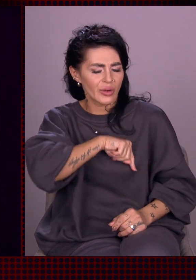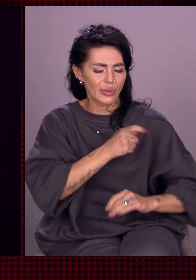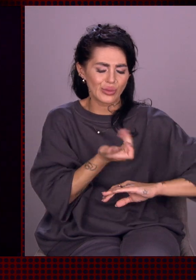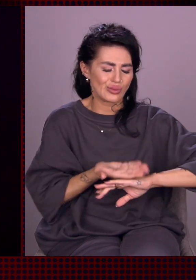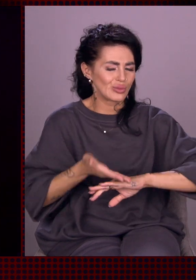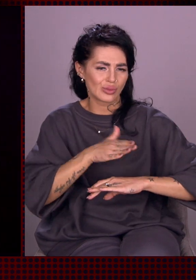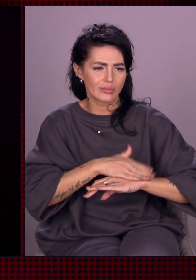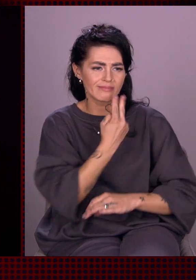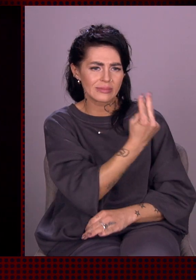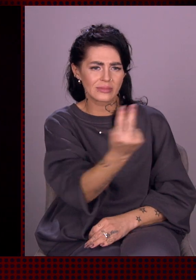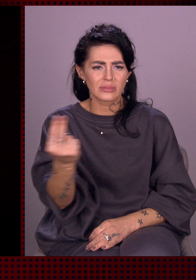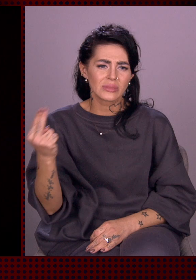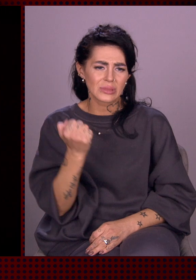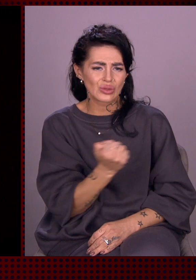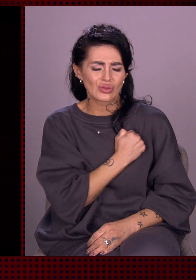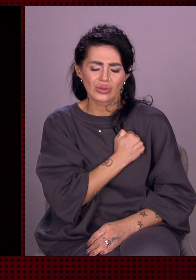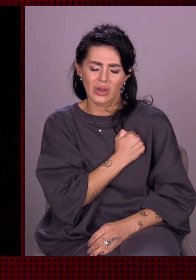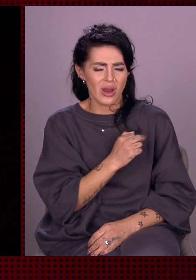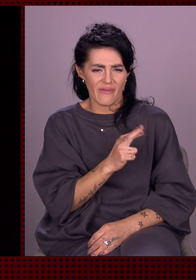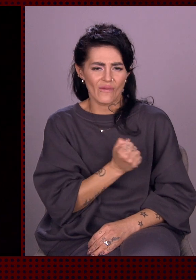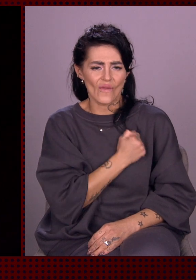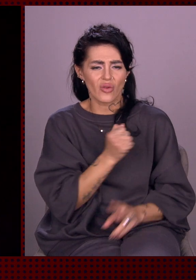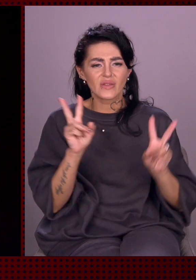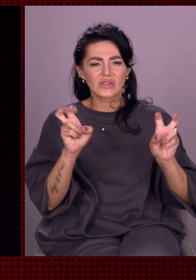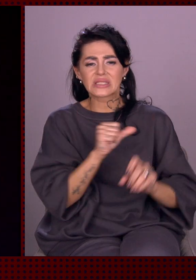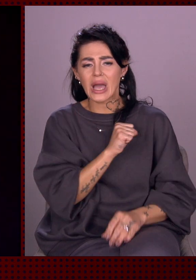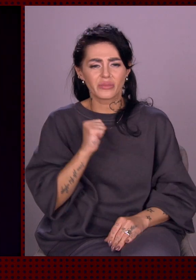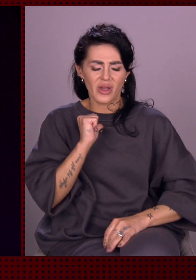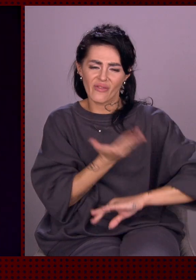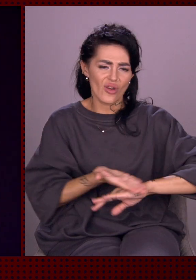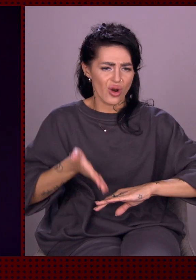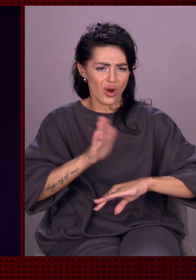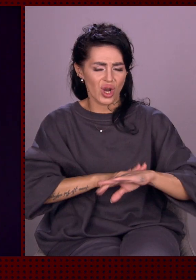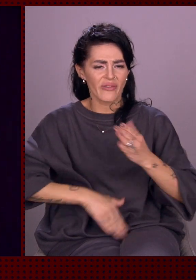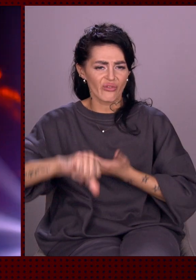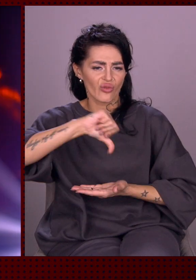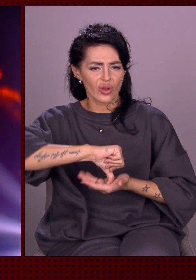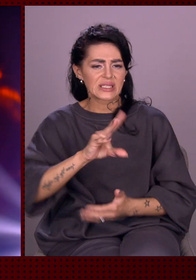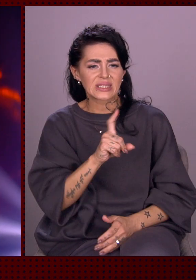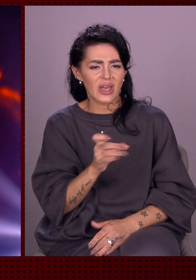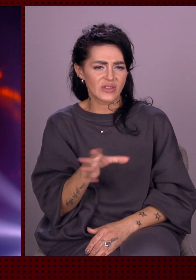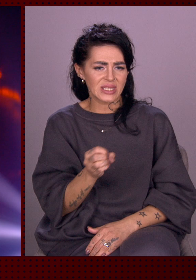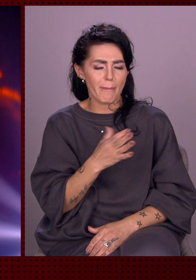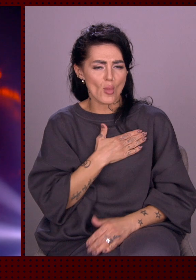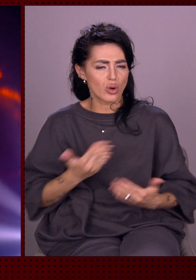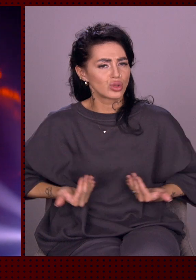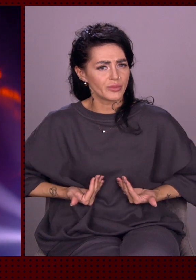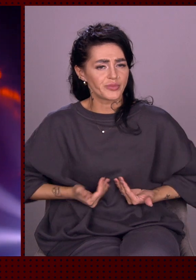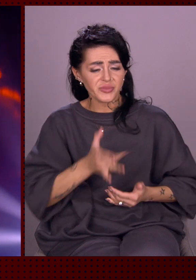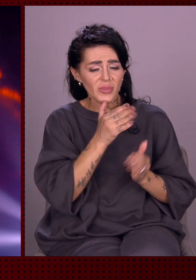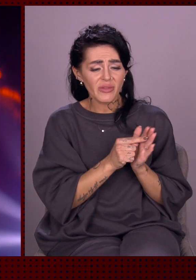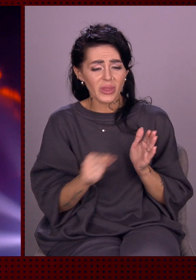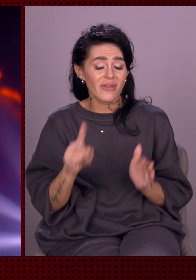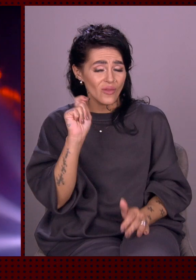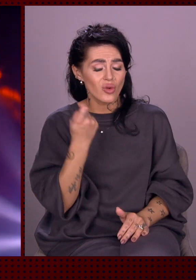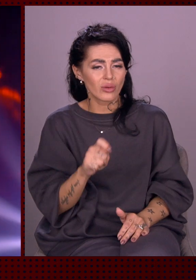давалося. І це напевно, був найважчий виступ для мене за все моє життя. За час повномасштабного наступу така